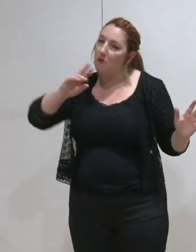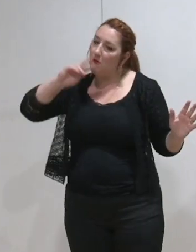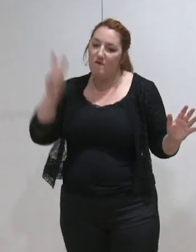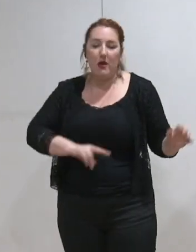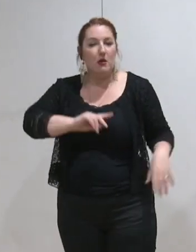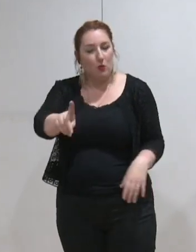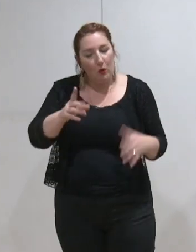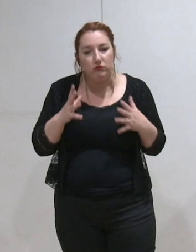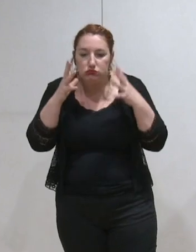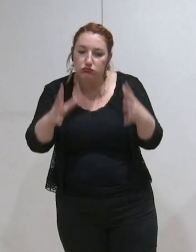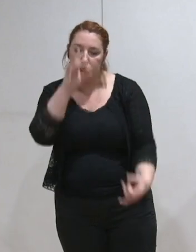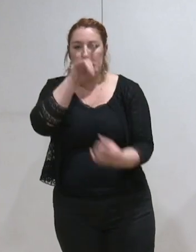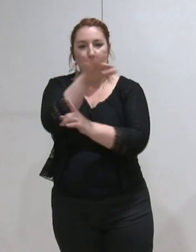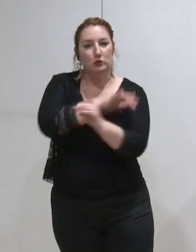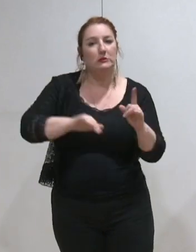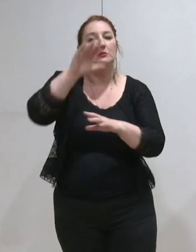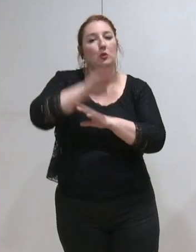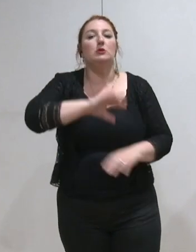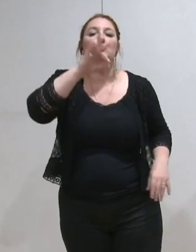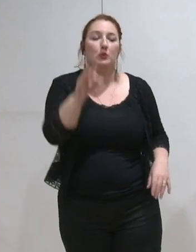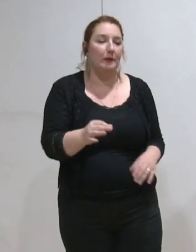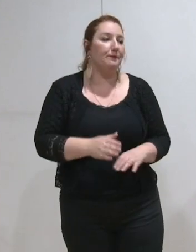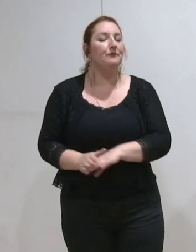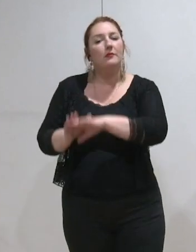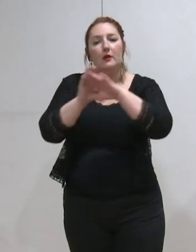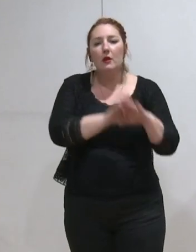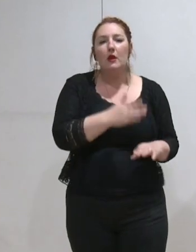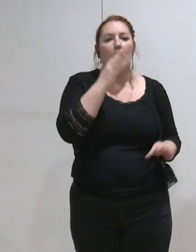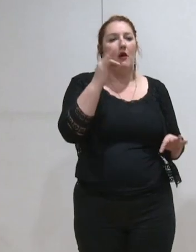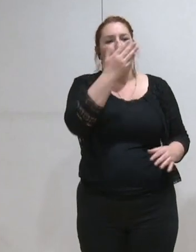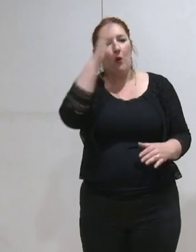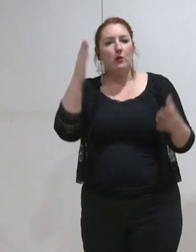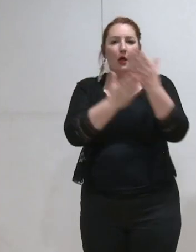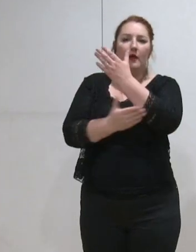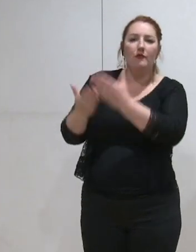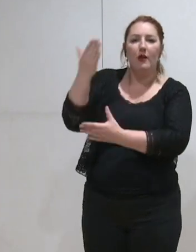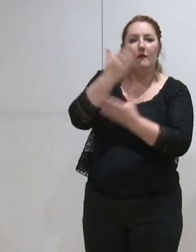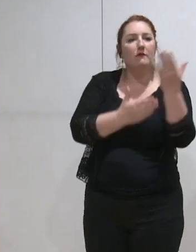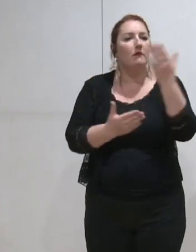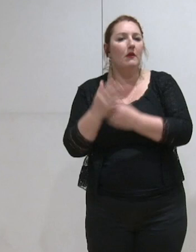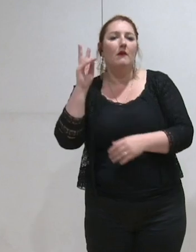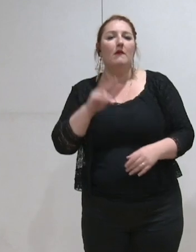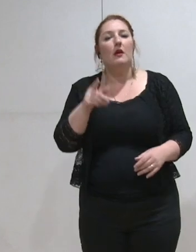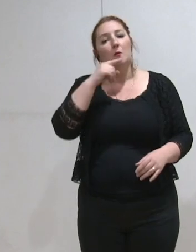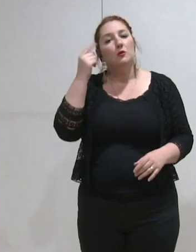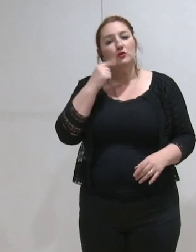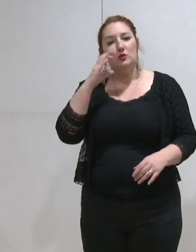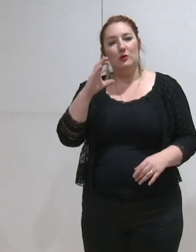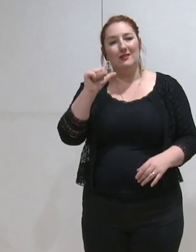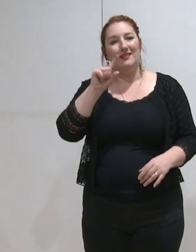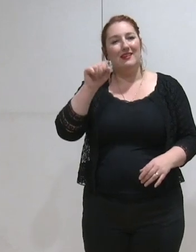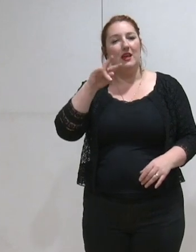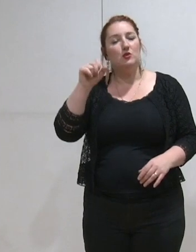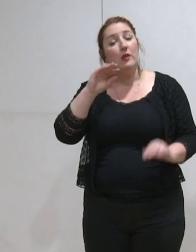donc d'autres interventions alors euh je vois que on a quand même souption de bienveillance de la part de Monsieur casaznav